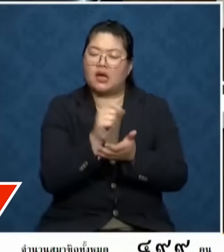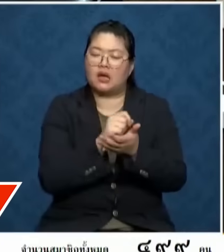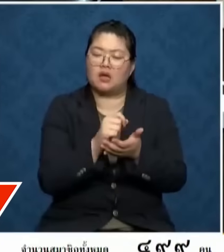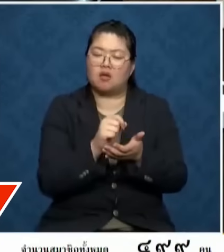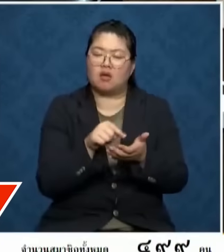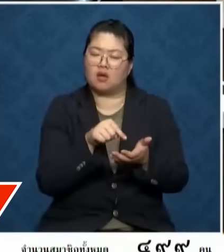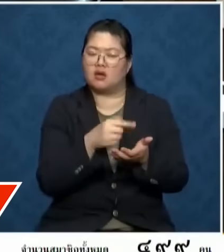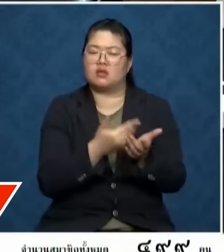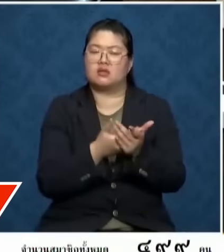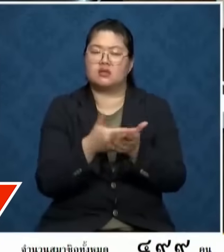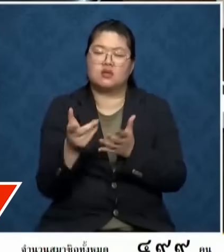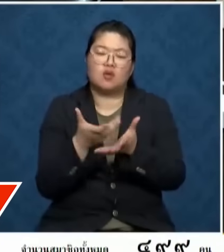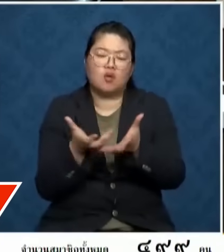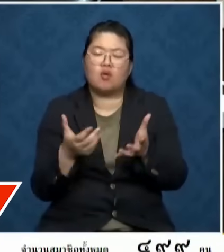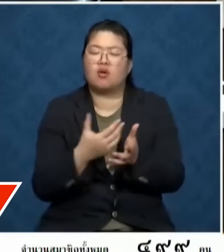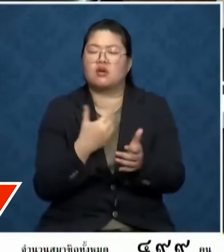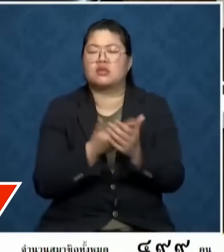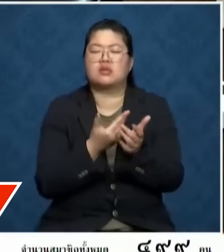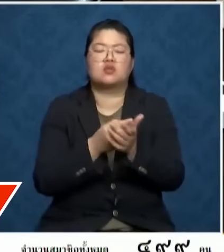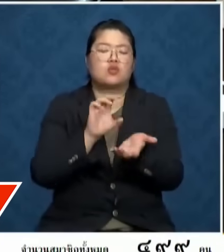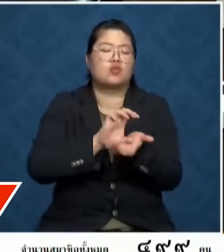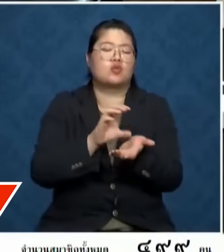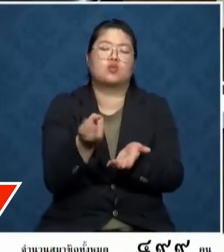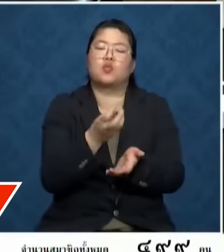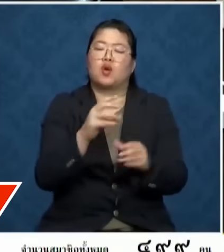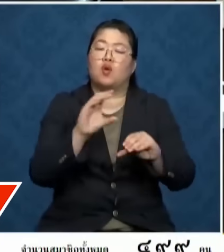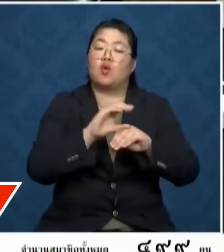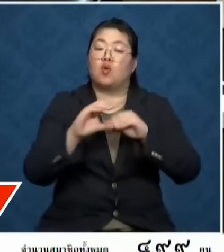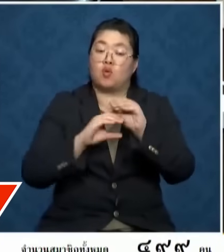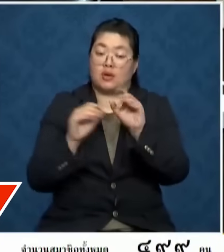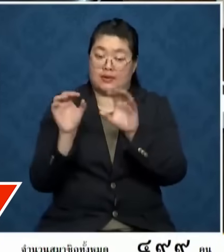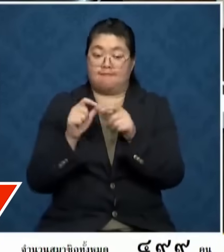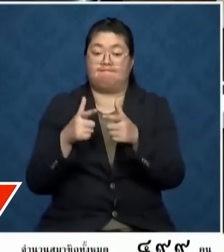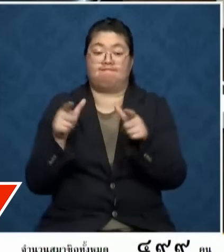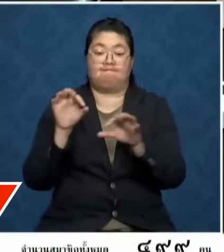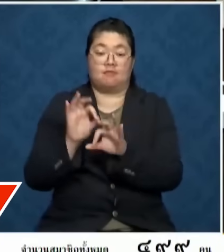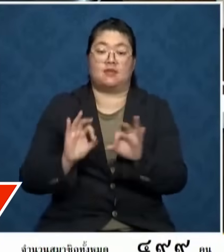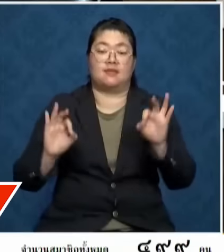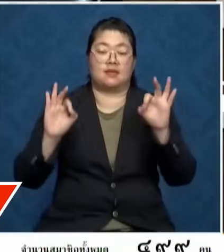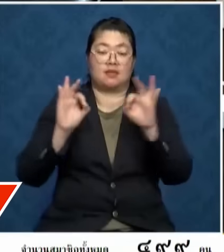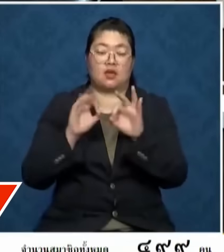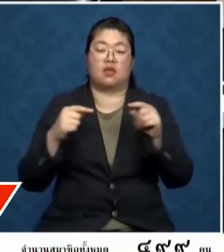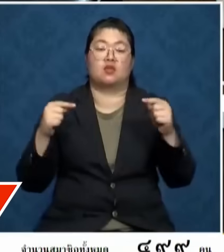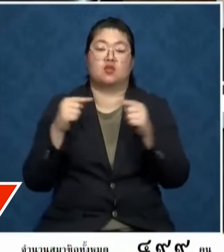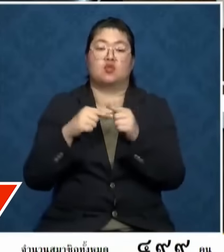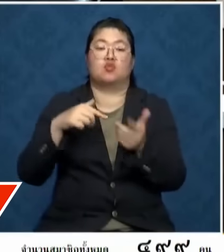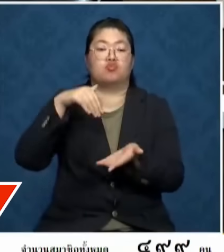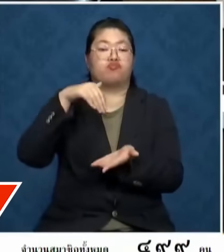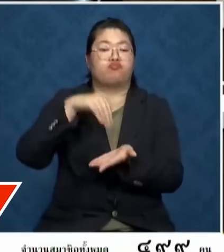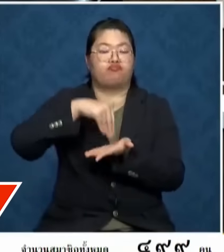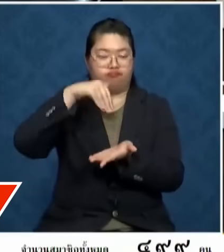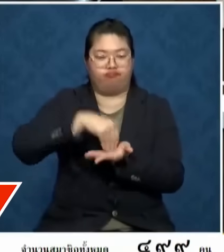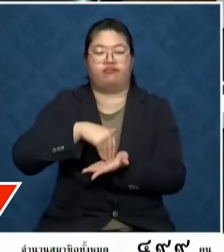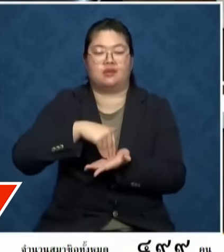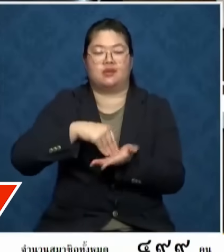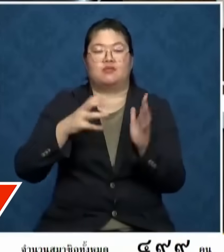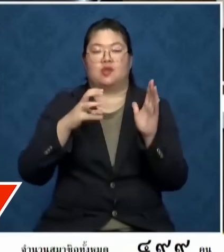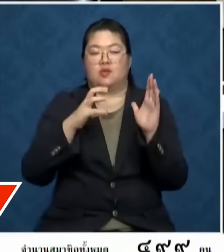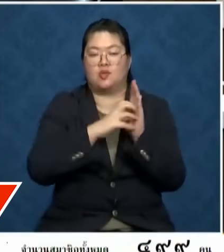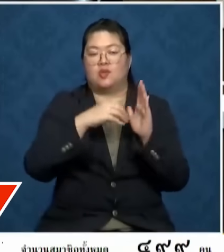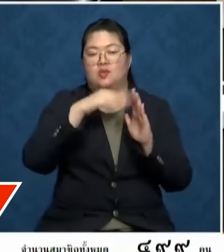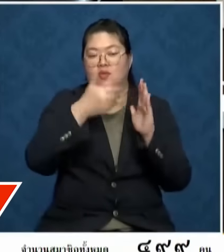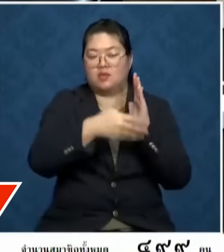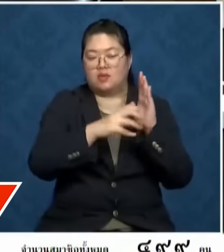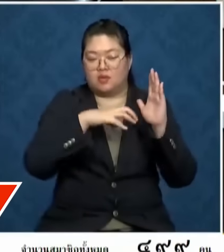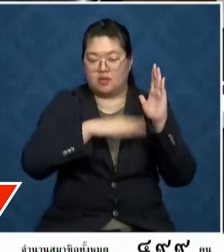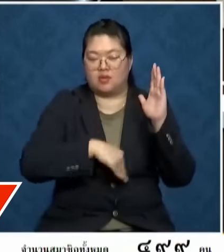นี้นะครับซึ่งจริงๆแล้วนี่โครงการขนาดใหญ่เมันปรากฏอยู่ราชการส่วนกลางส่วนภูมิภาคใช่มครับไม่ว่า